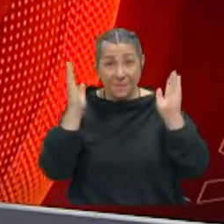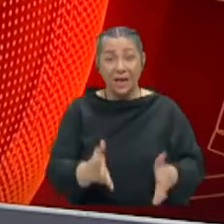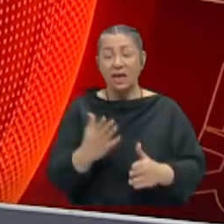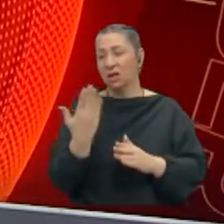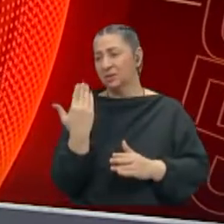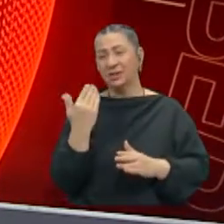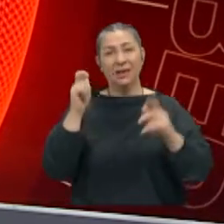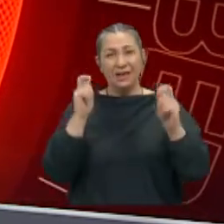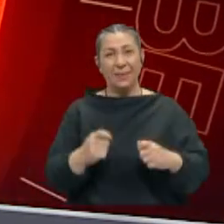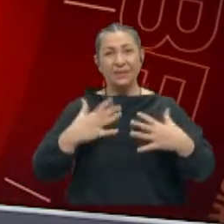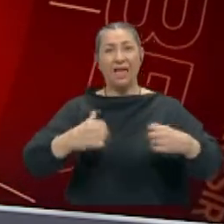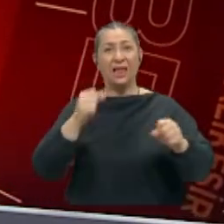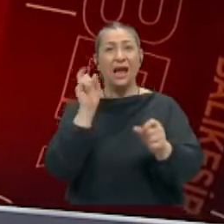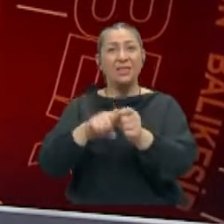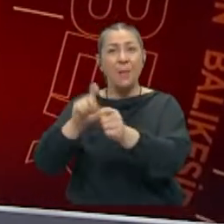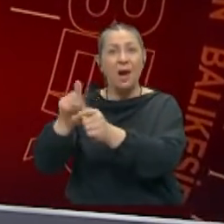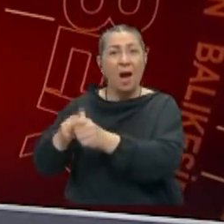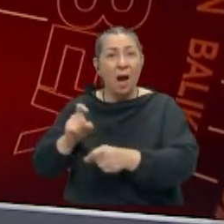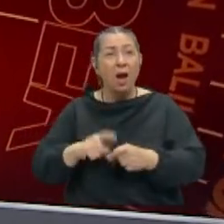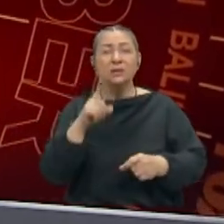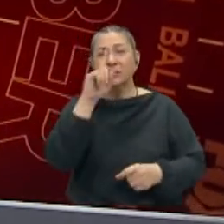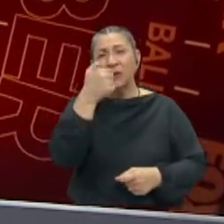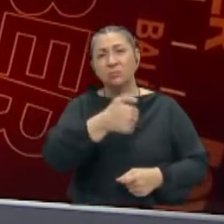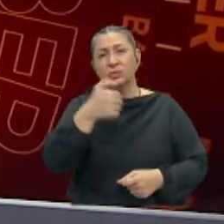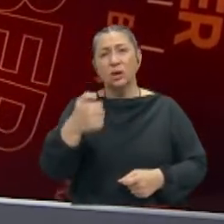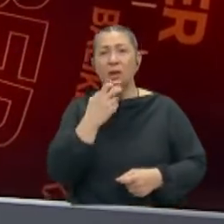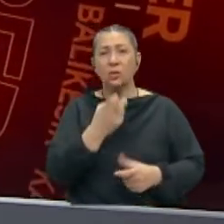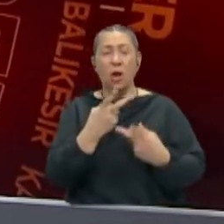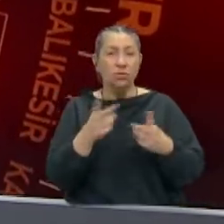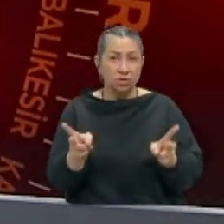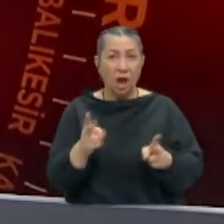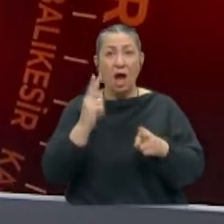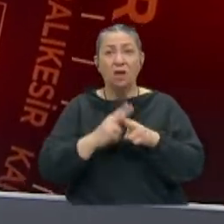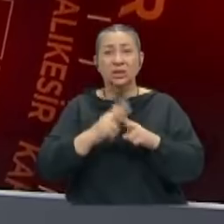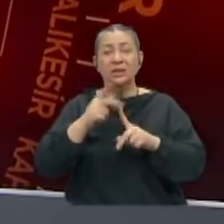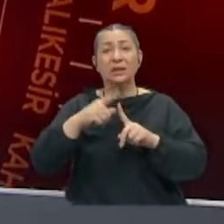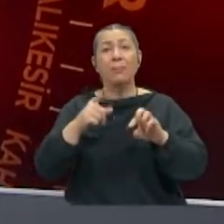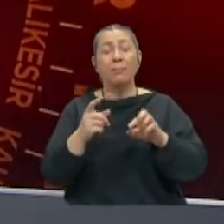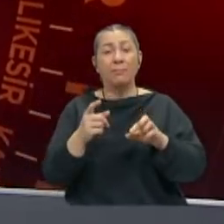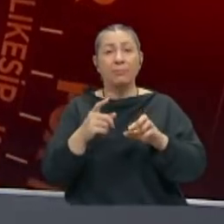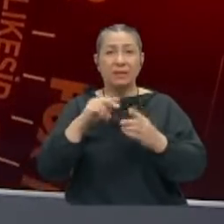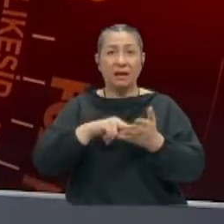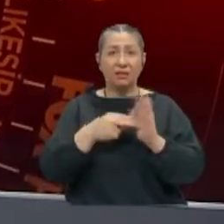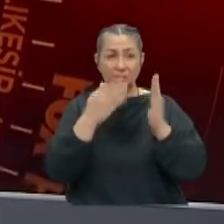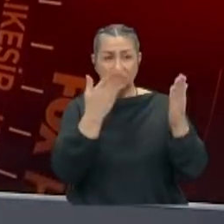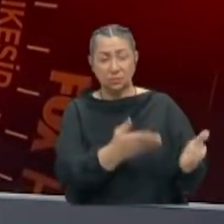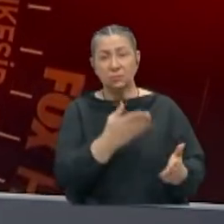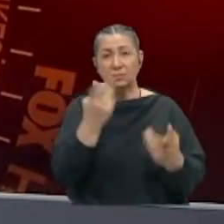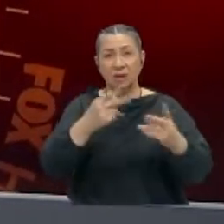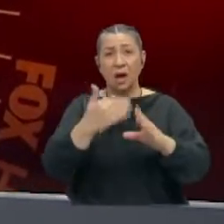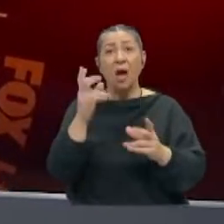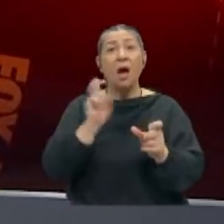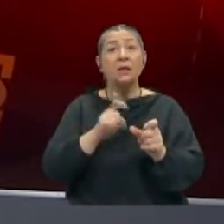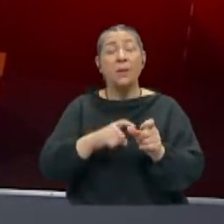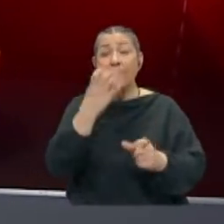geçtiğimiz günlerde yapılan sağlık atamasıyla sadece 66 kadro açılan acil tıp teknisyenlerinden mesaj var. Onlar